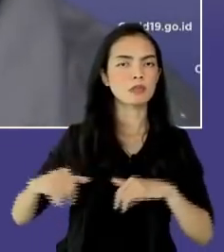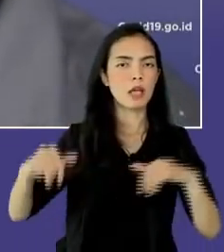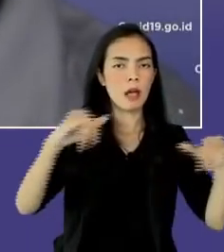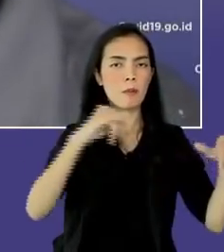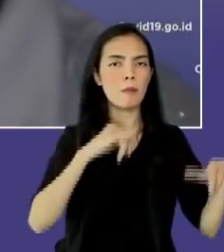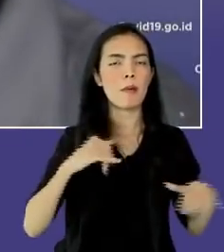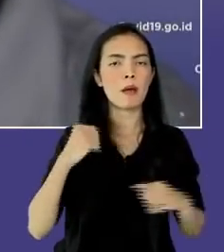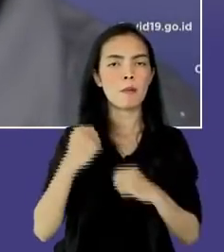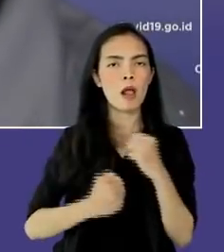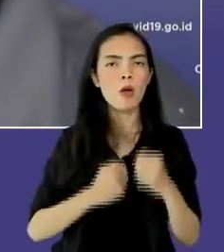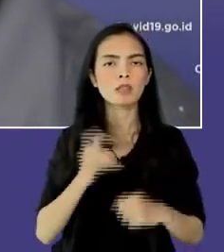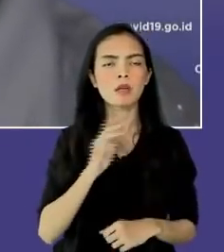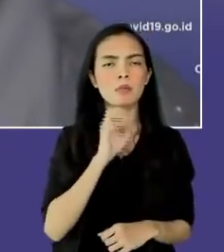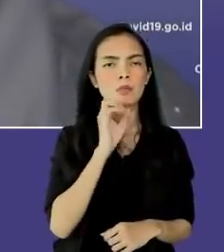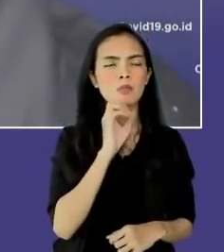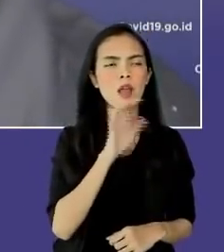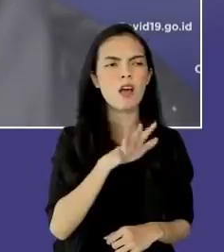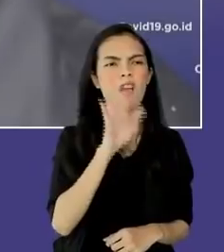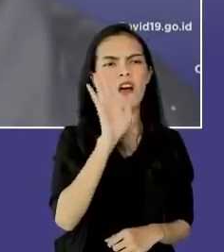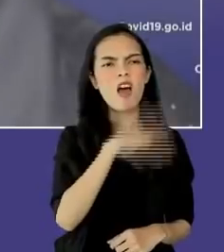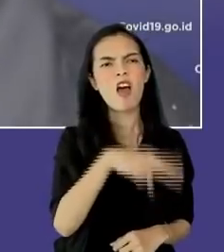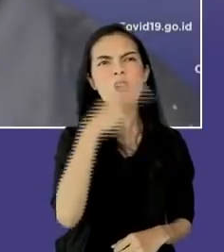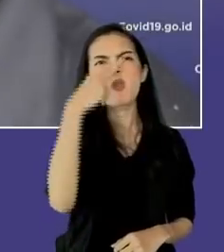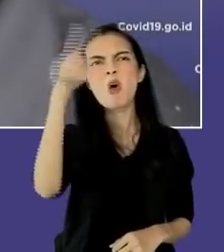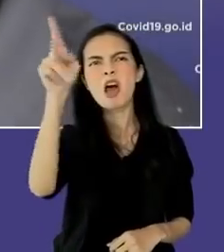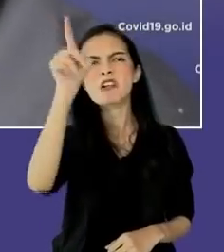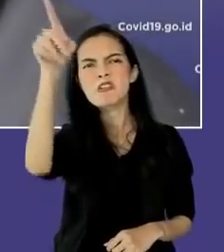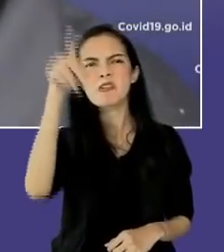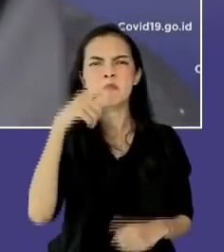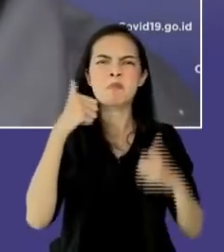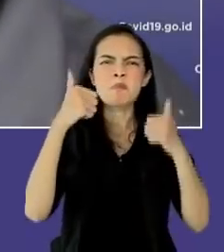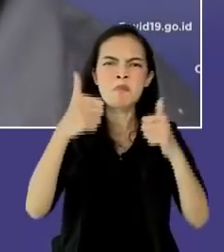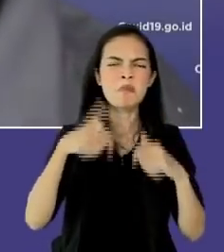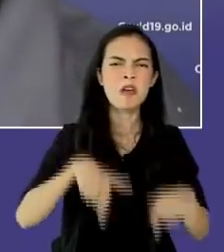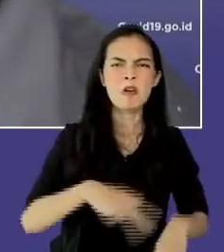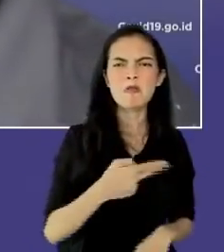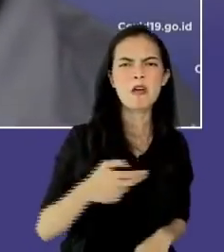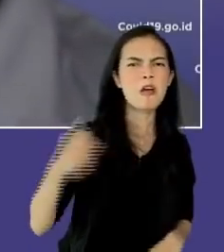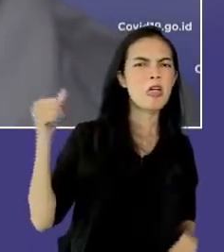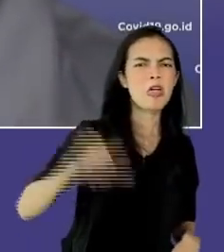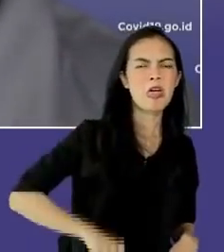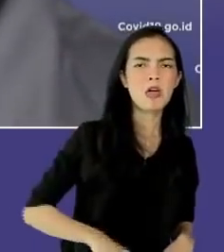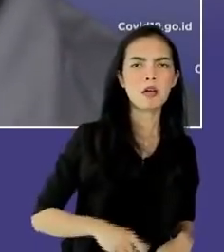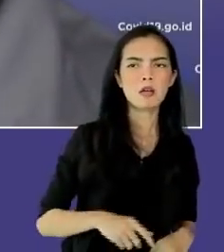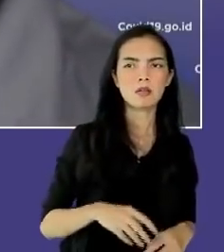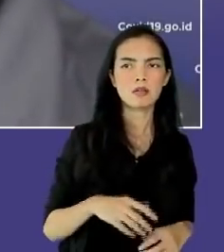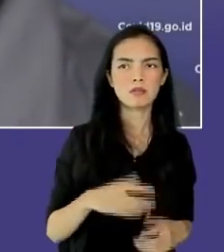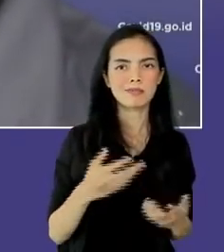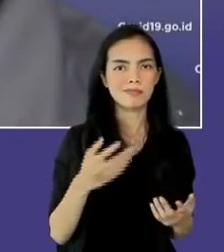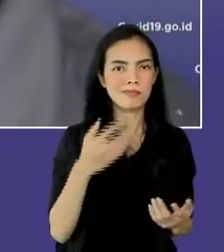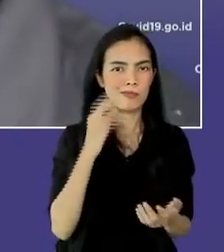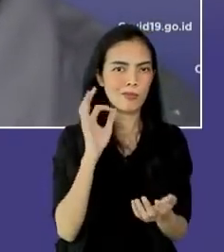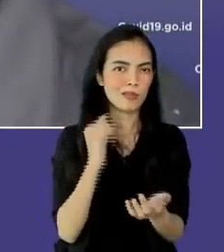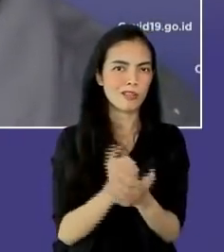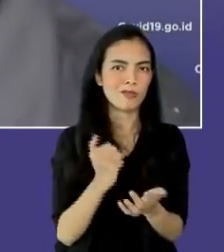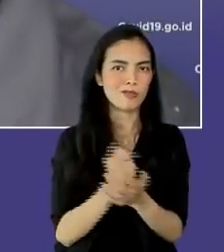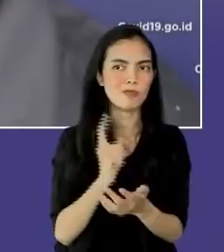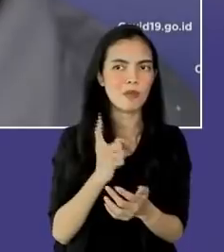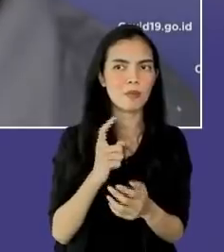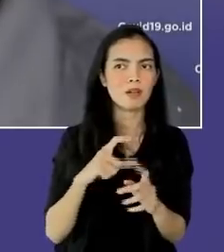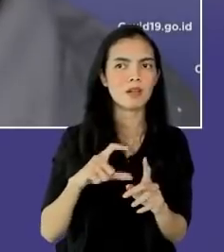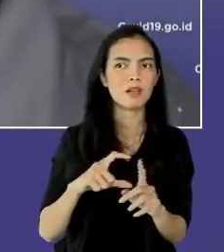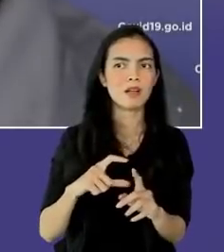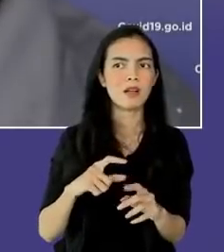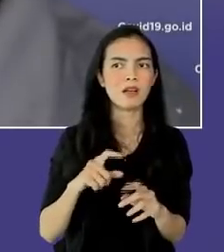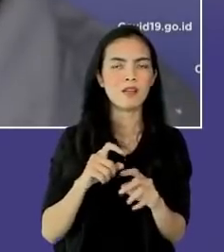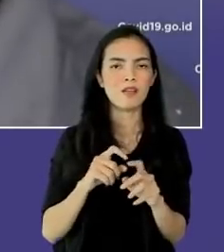sama-sama. Jangan mengatakan bahwa negara yang di luar itu jauh lebih baik. Belum tentu, karena mereka belum ketemu sama Delta. Mungkin teman-teman juga bisa lihat